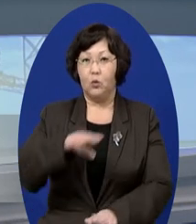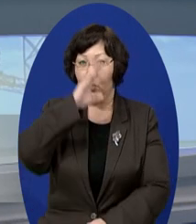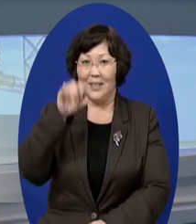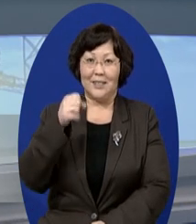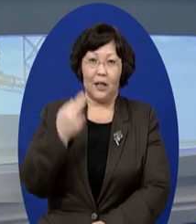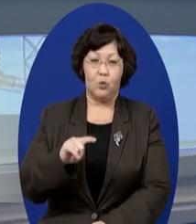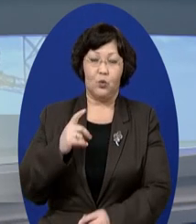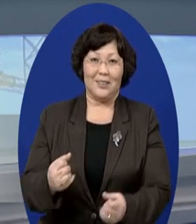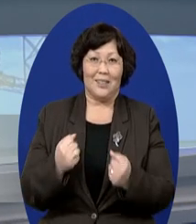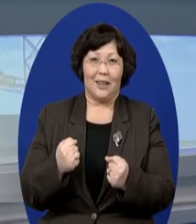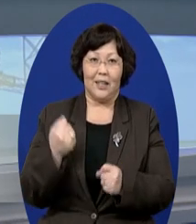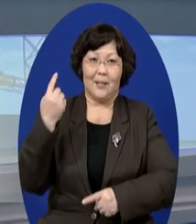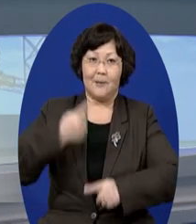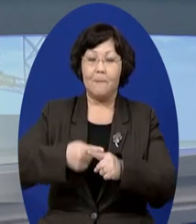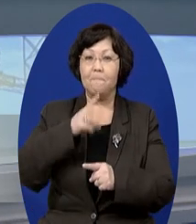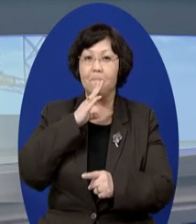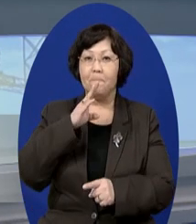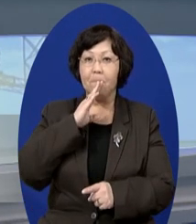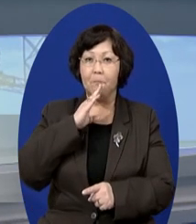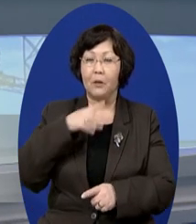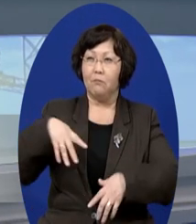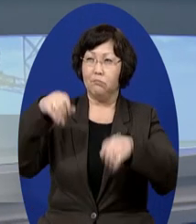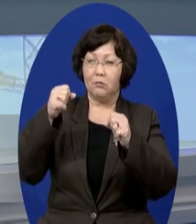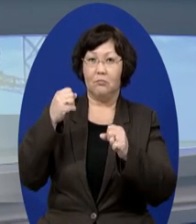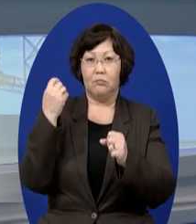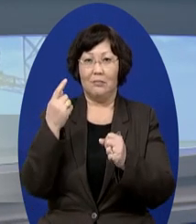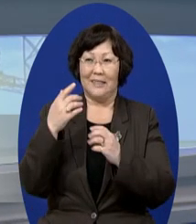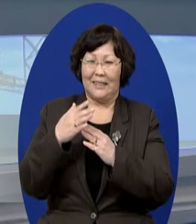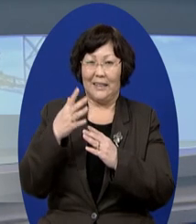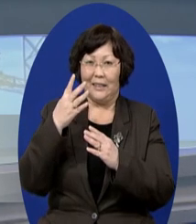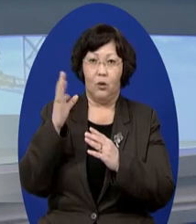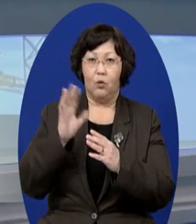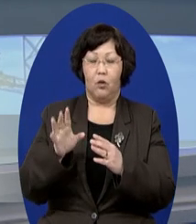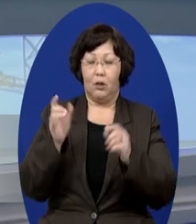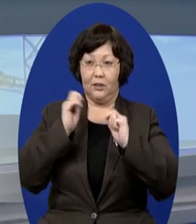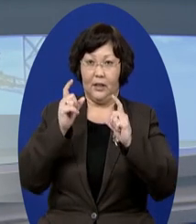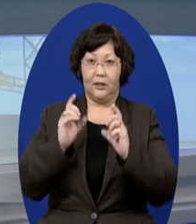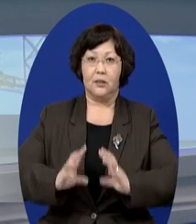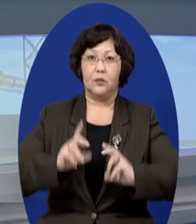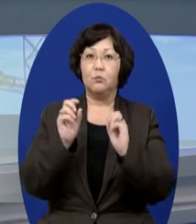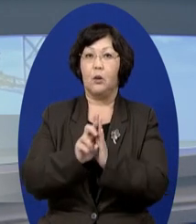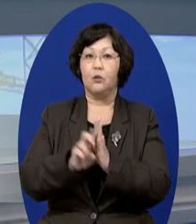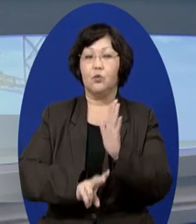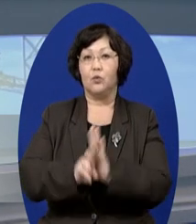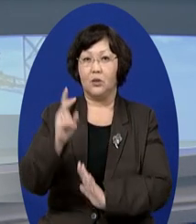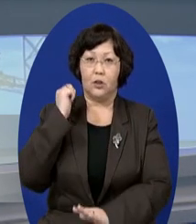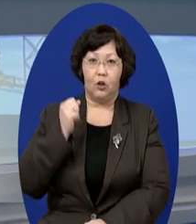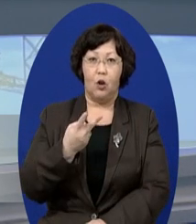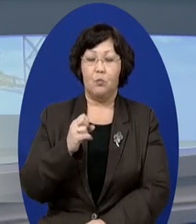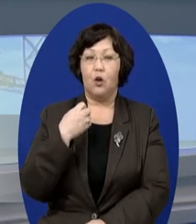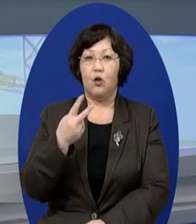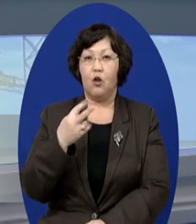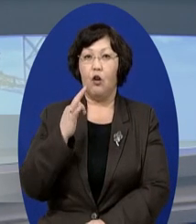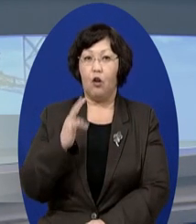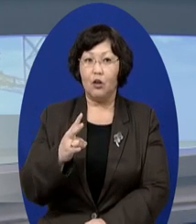станцуудын хүчин чадлыг өргөдөх нь ингэснээр гал алдах эрсдэл үүссэн эрчим хүчний салбарт сэргэлт бий болно гэж үзэж байна. 2022 онд стратегийн ач